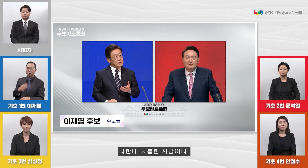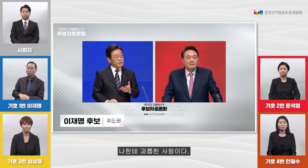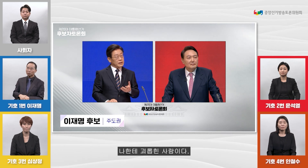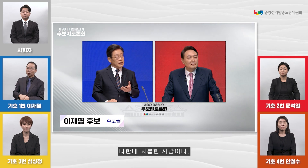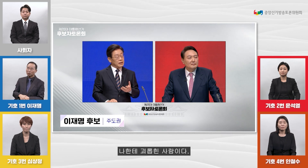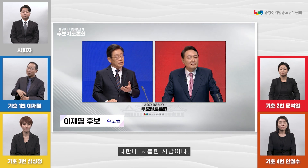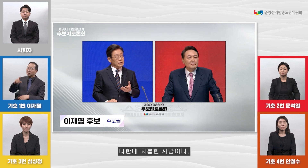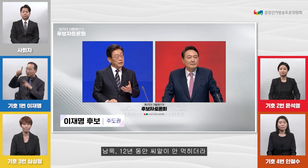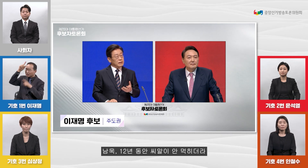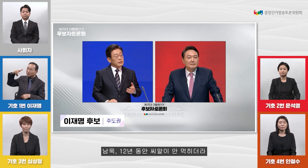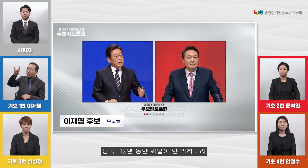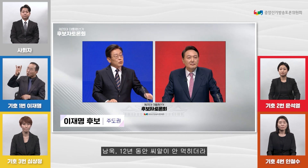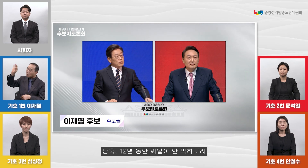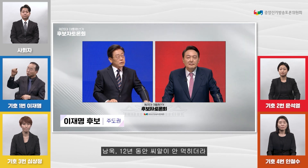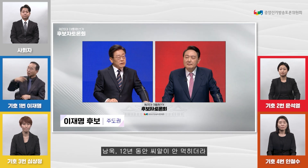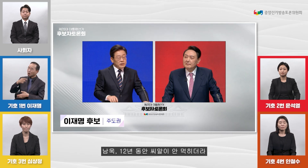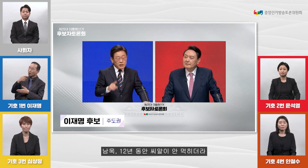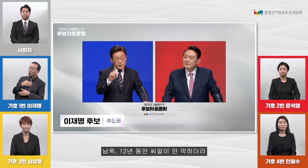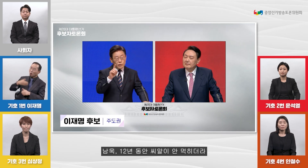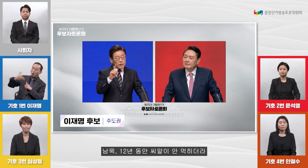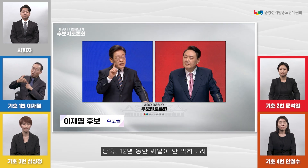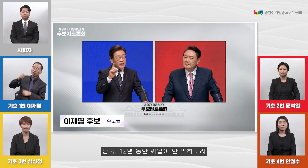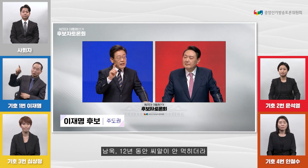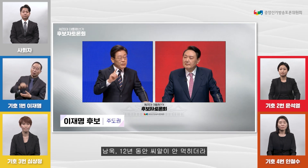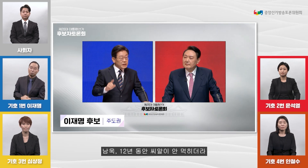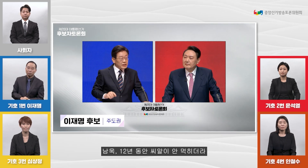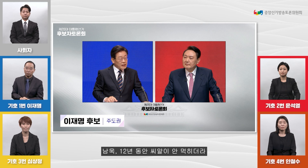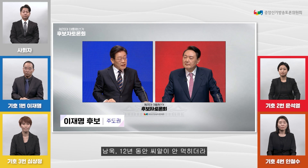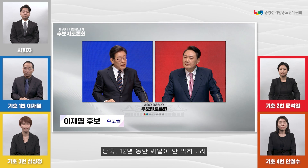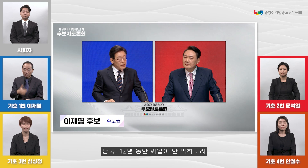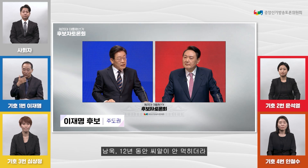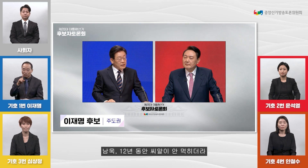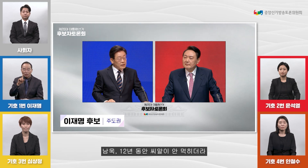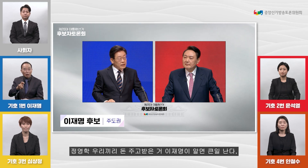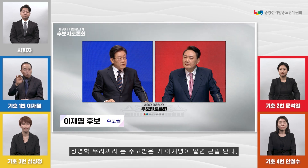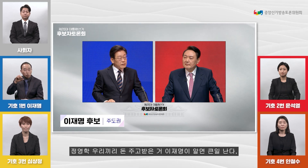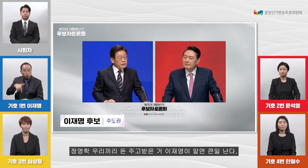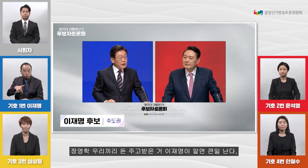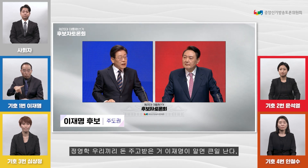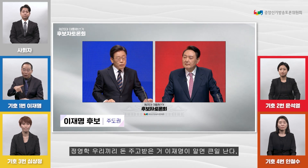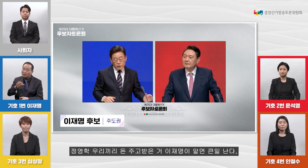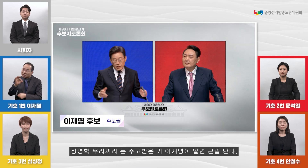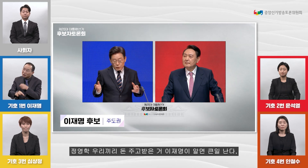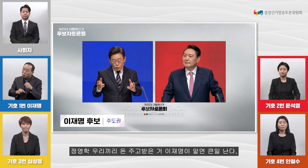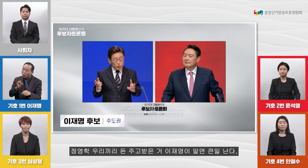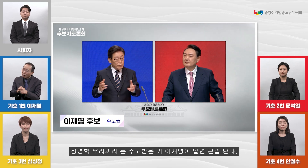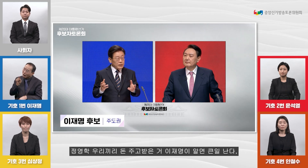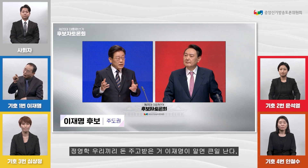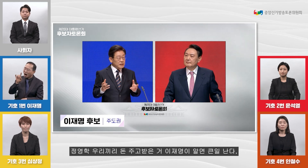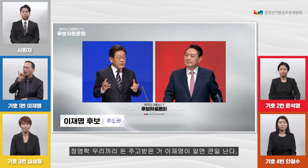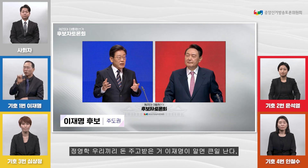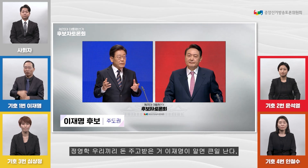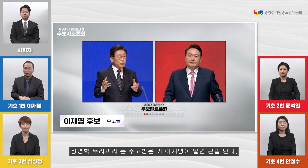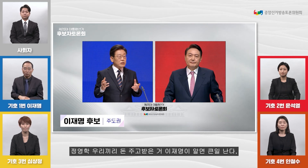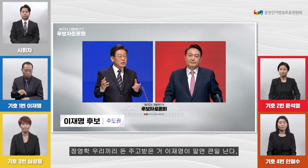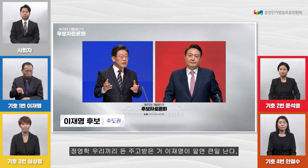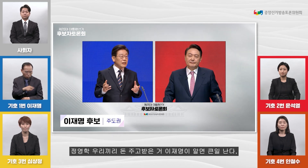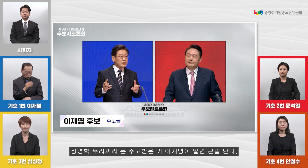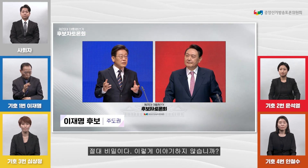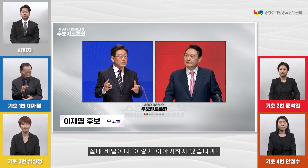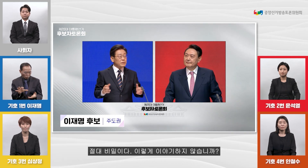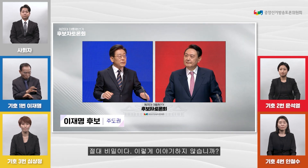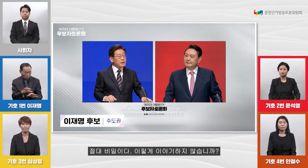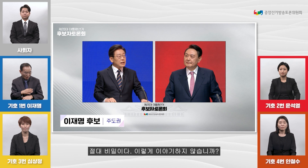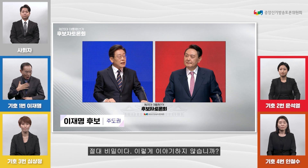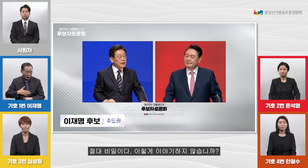괴롭힌 사람이다. 남욱, 12년 동안 CR이 안 먹히더라. 정영학, 우리끼리 돈 주고 받은 거 이재명 알면 우리 큰일